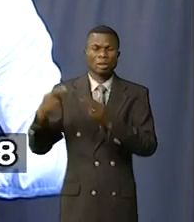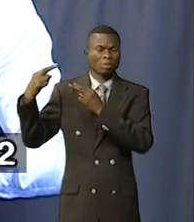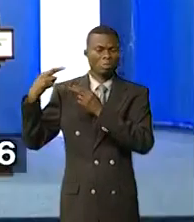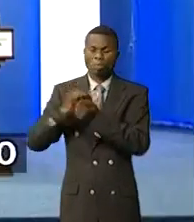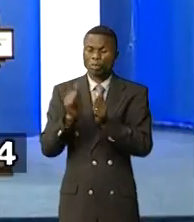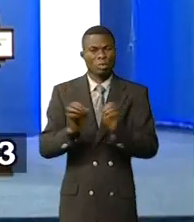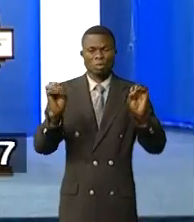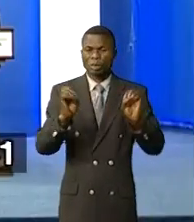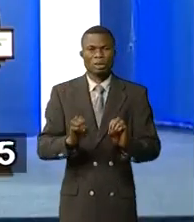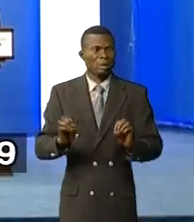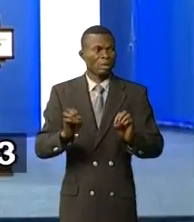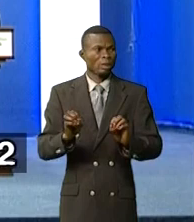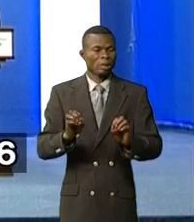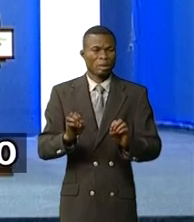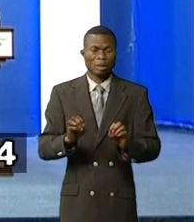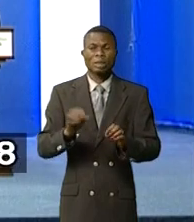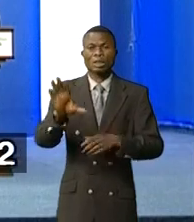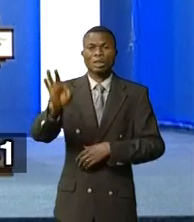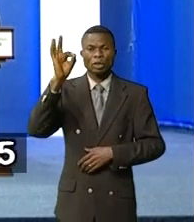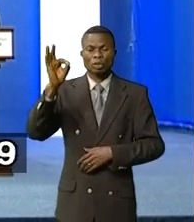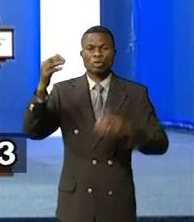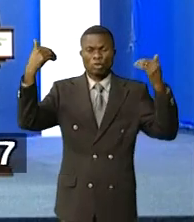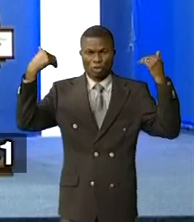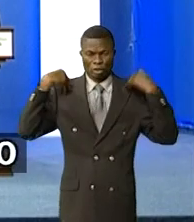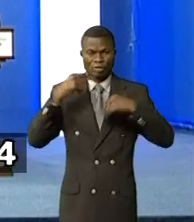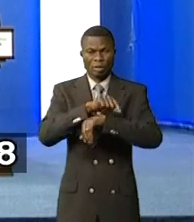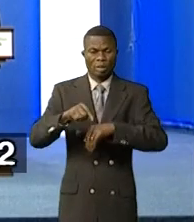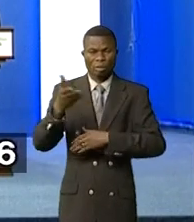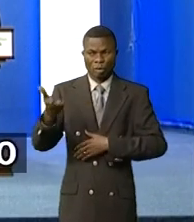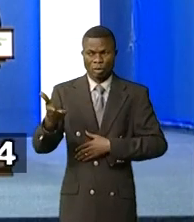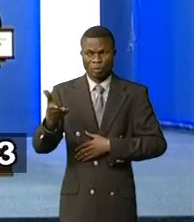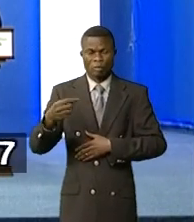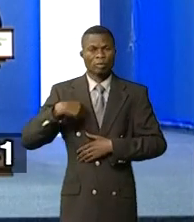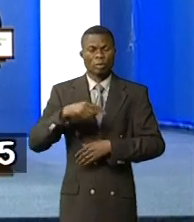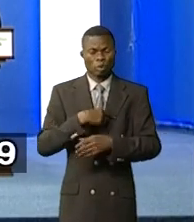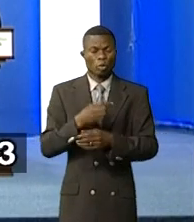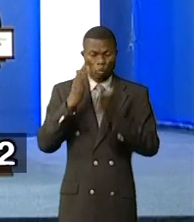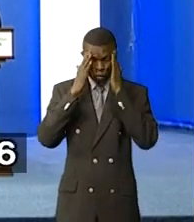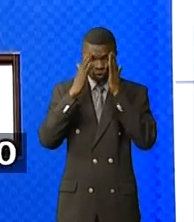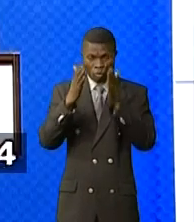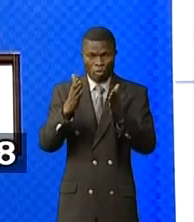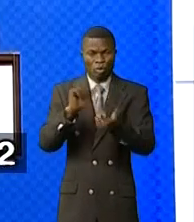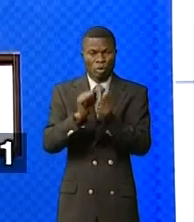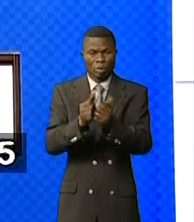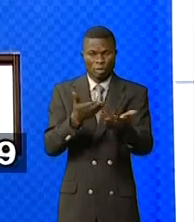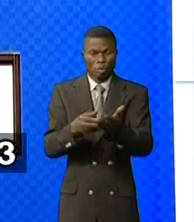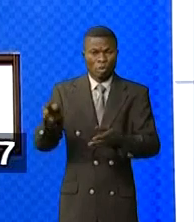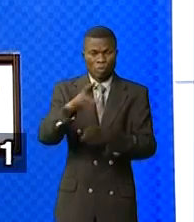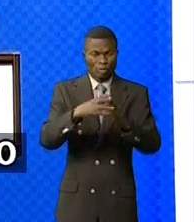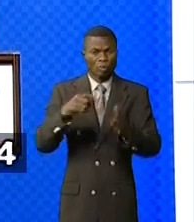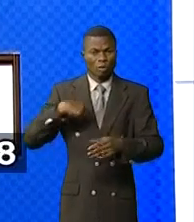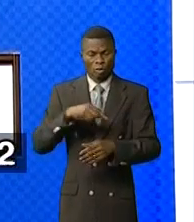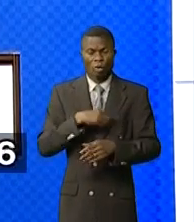responsabilité dans les choix des animateurs de la CENI. Nous suivons avec attention la question, vous avec nous